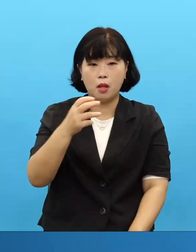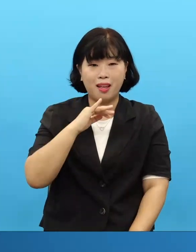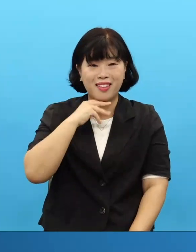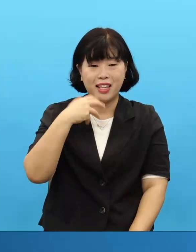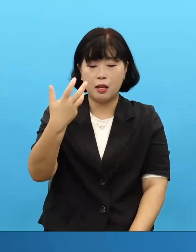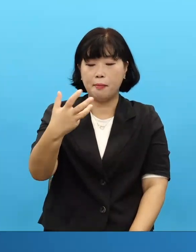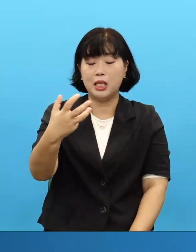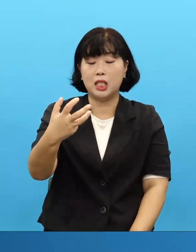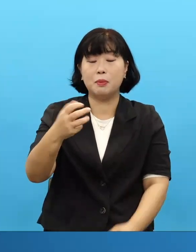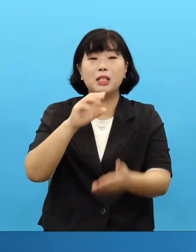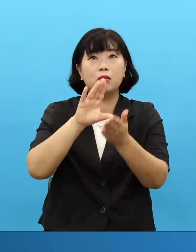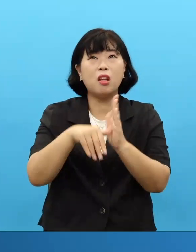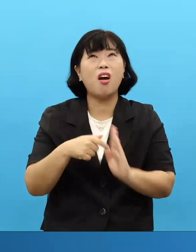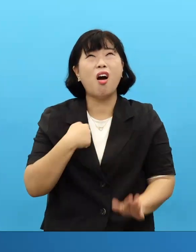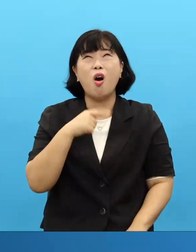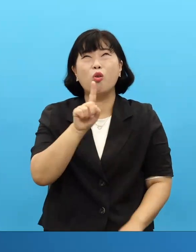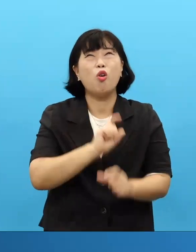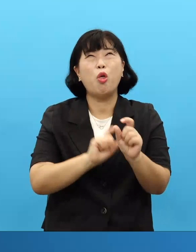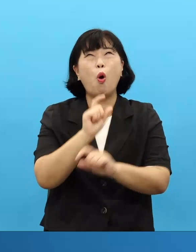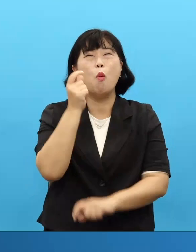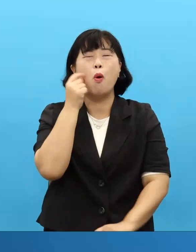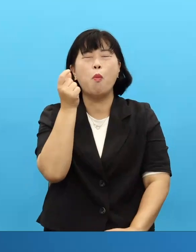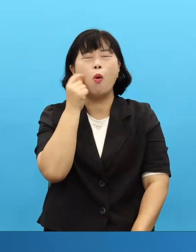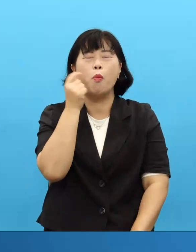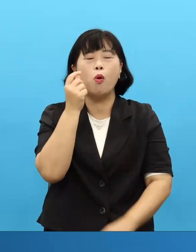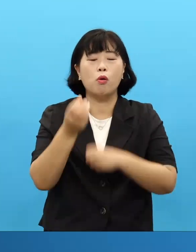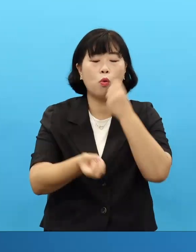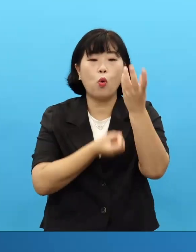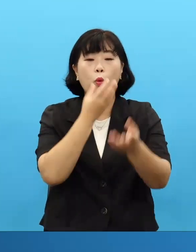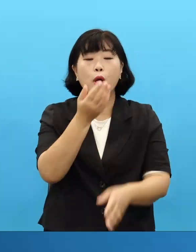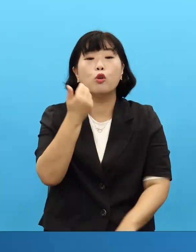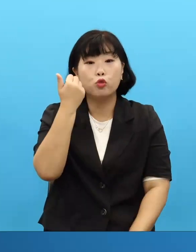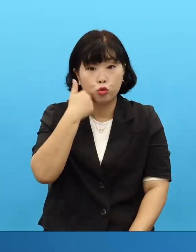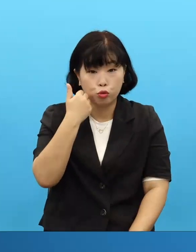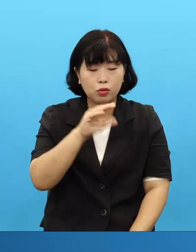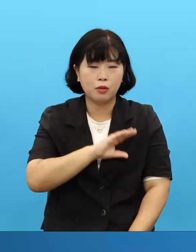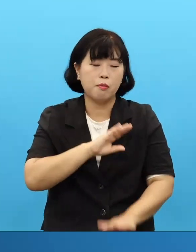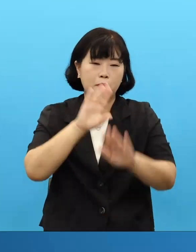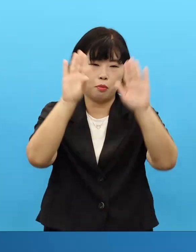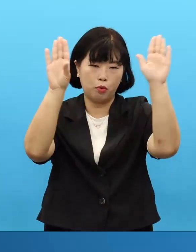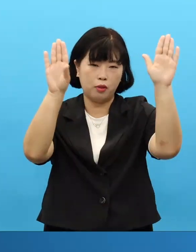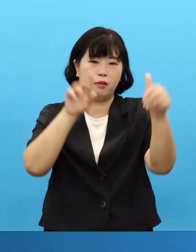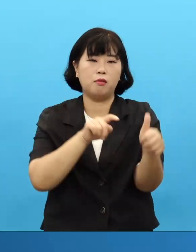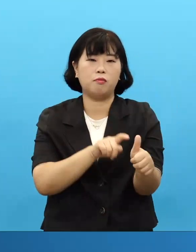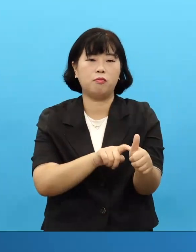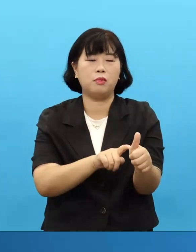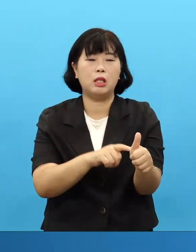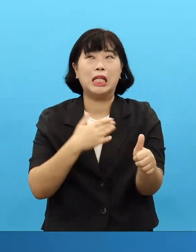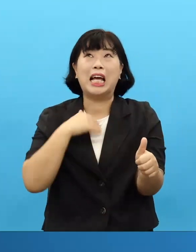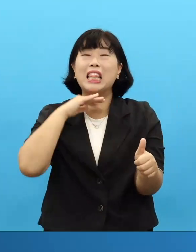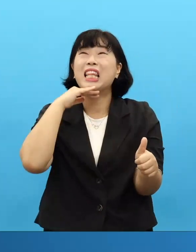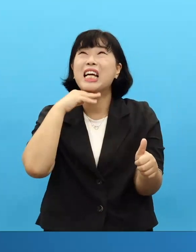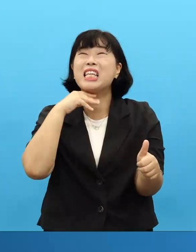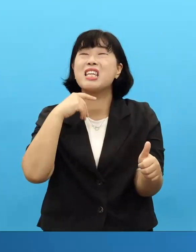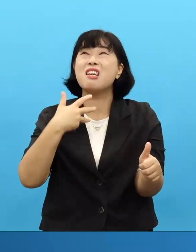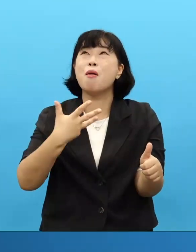못합니다. When he says, I could go on no longer. 모세가 그렇게 말했어요. That's what Moses said. 그때